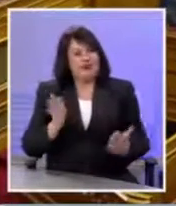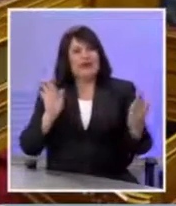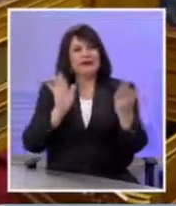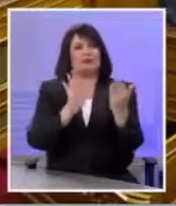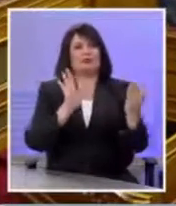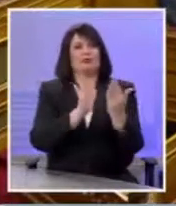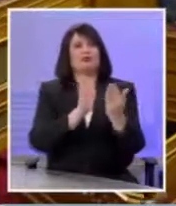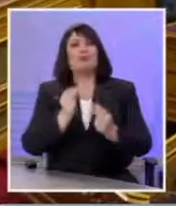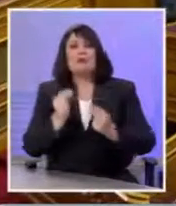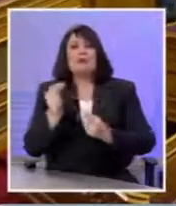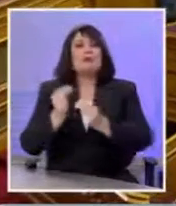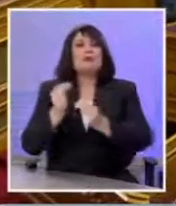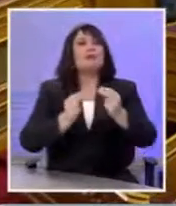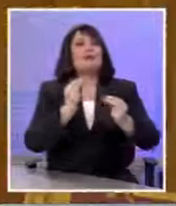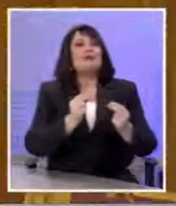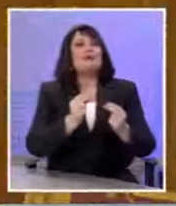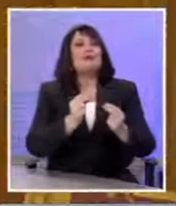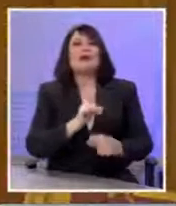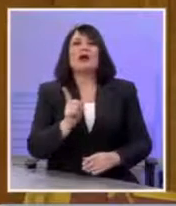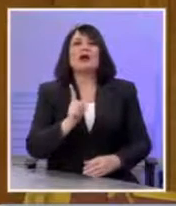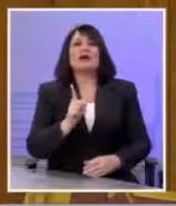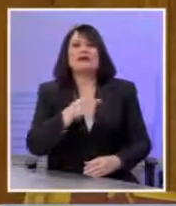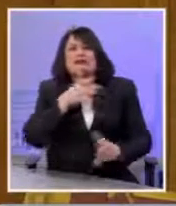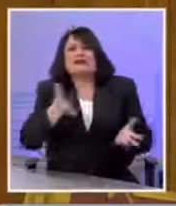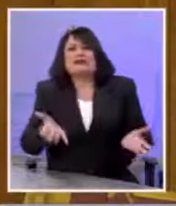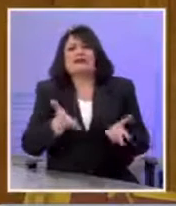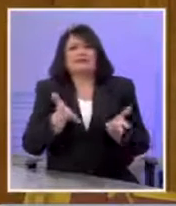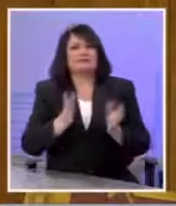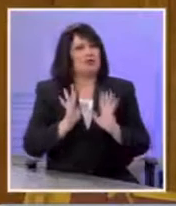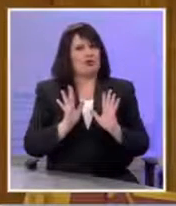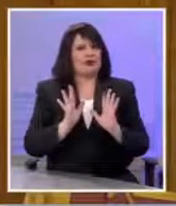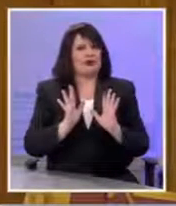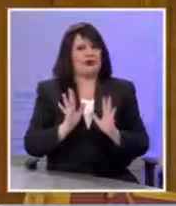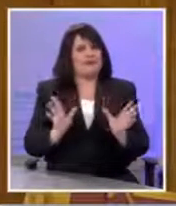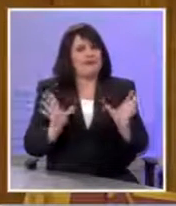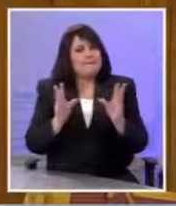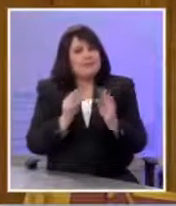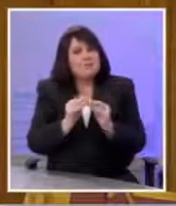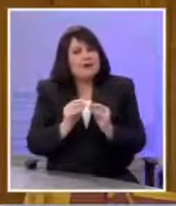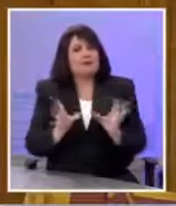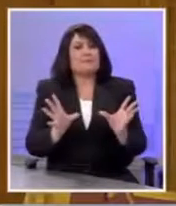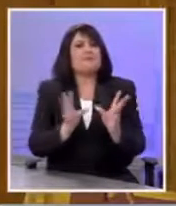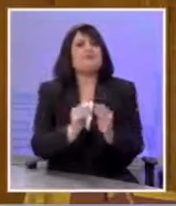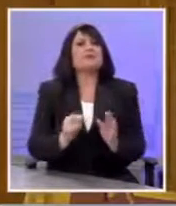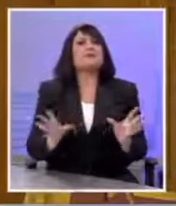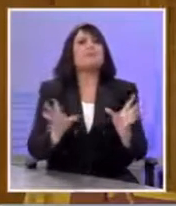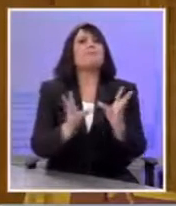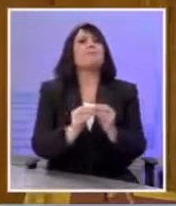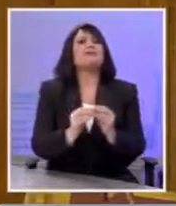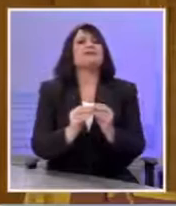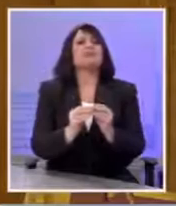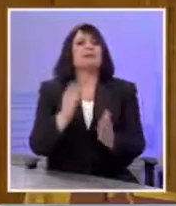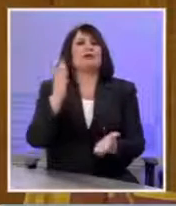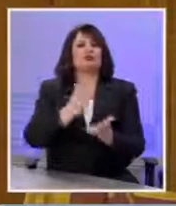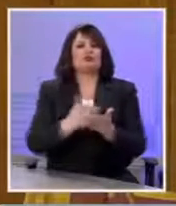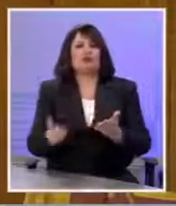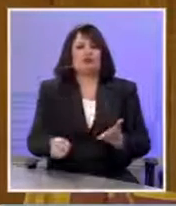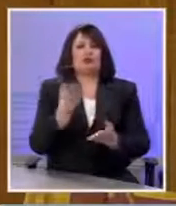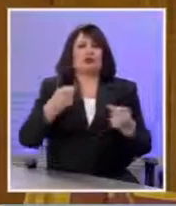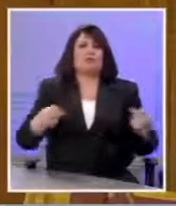τέτοια προβλήματα όχι αποσπασματικά, αλλά σε συνδυασμό με τομές ρήξης